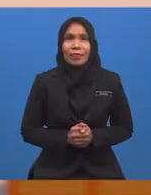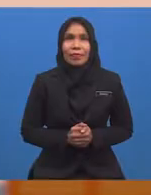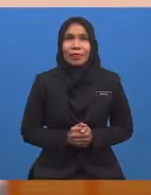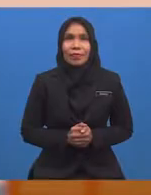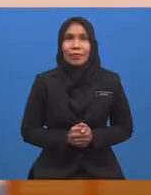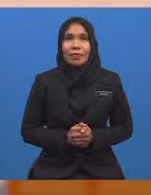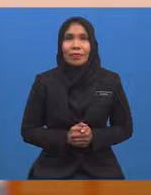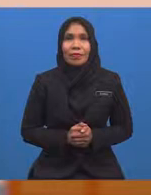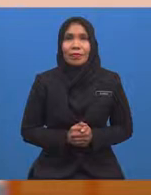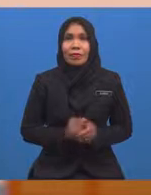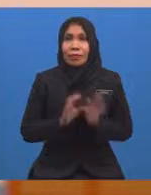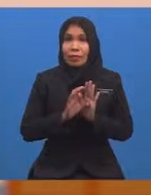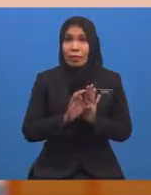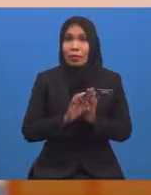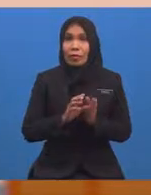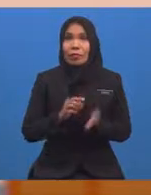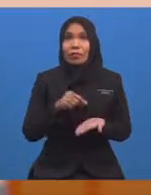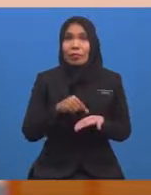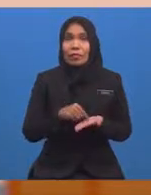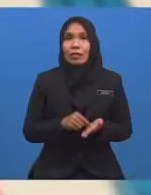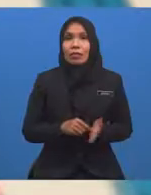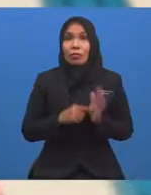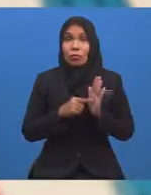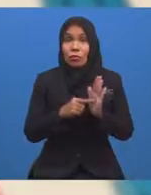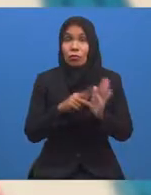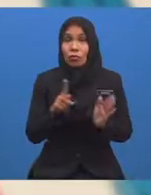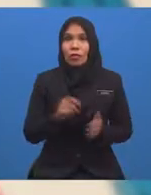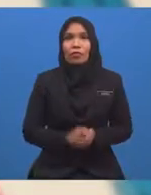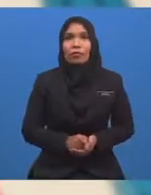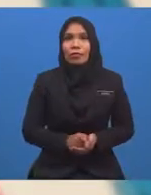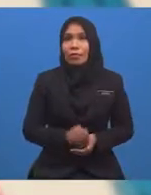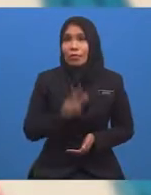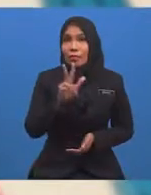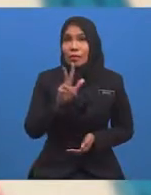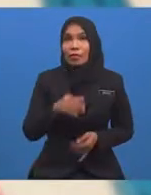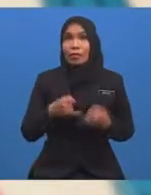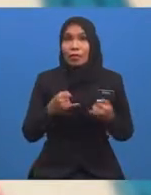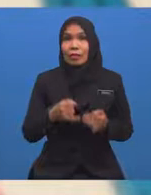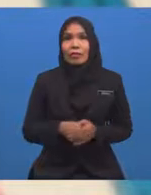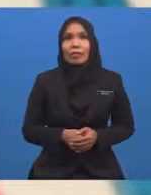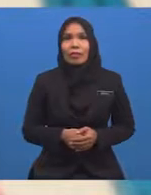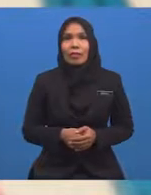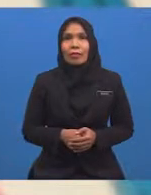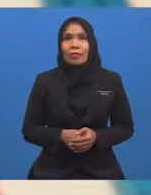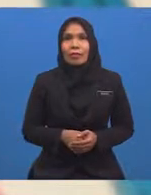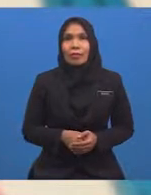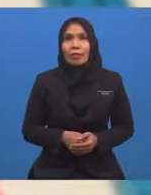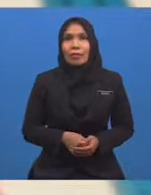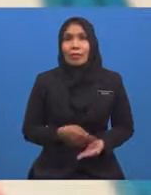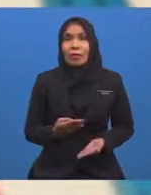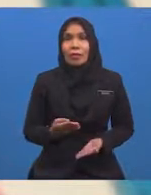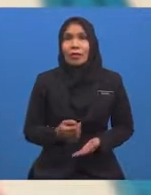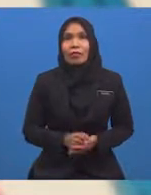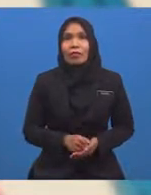seperti betul murid-murid Chingu nisbah bola tampar kepada bola sepak